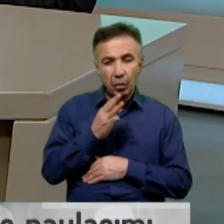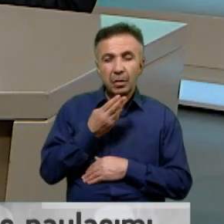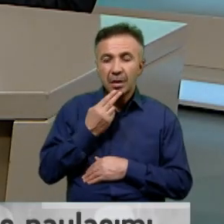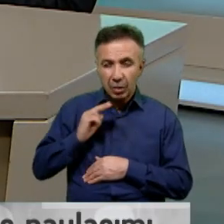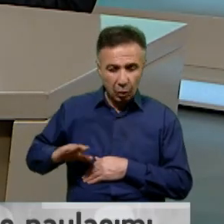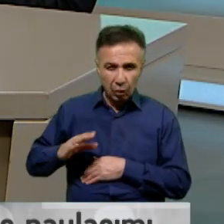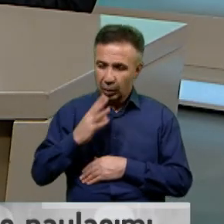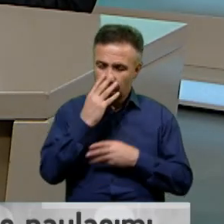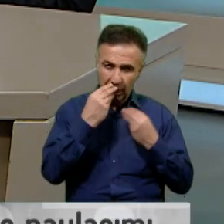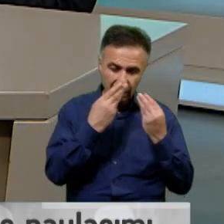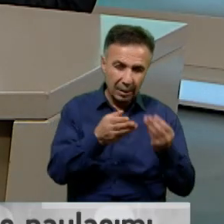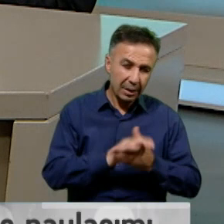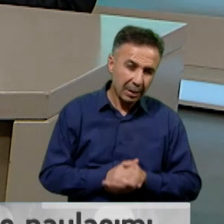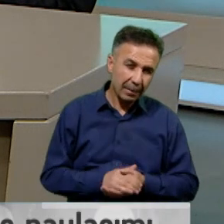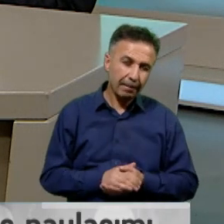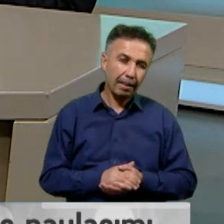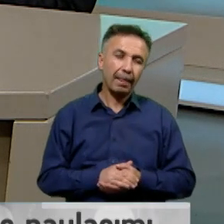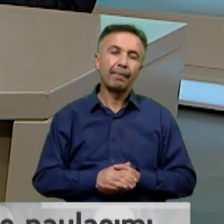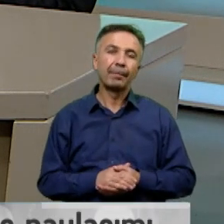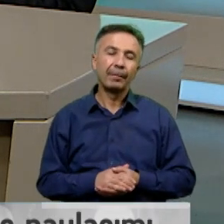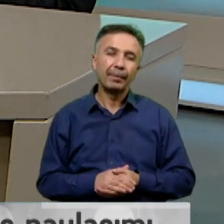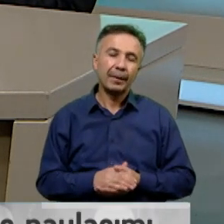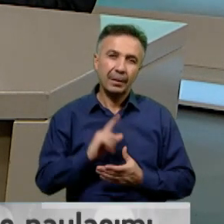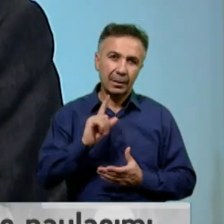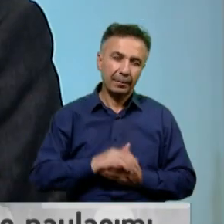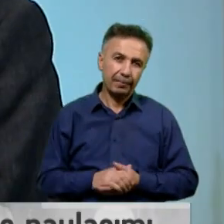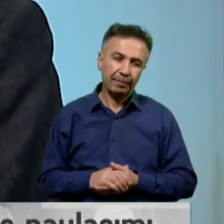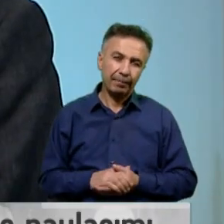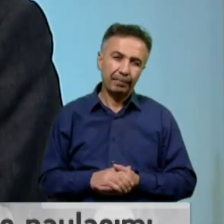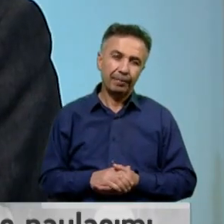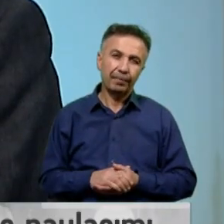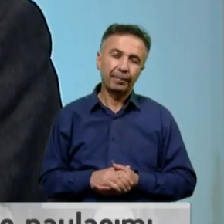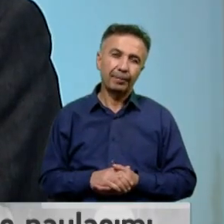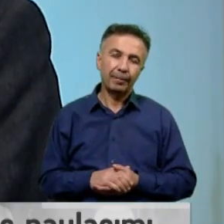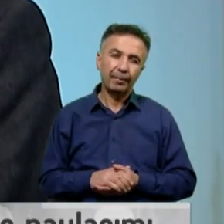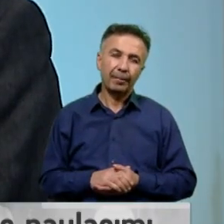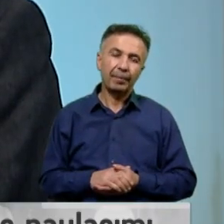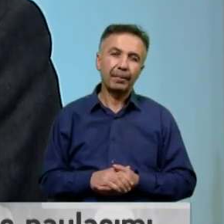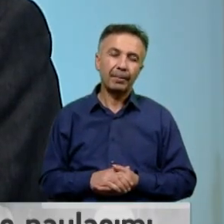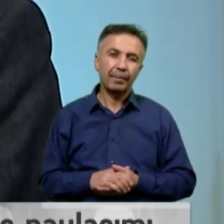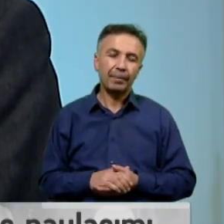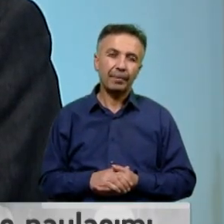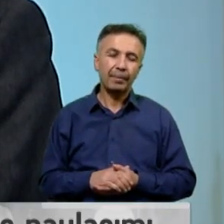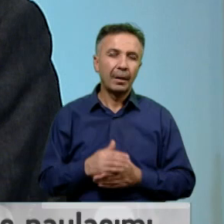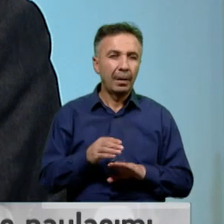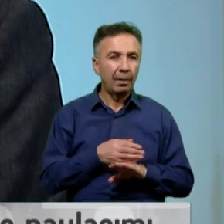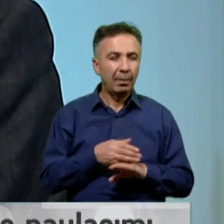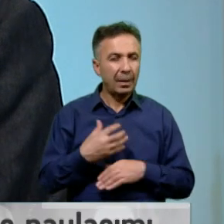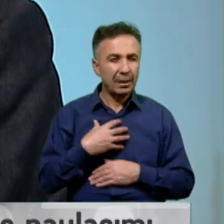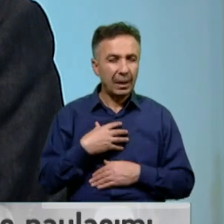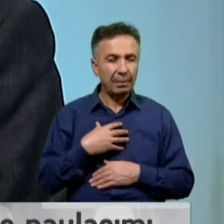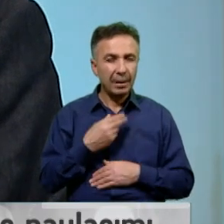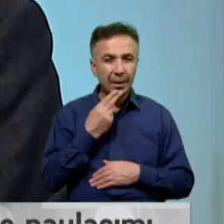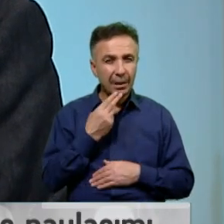Hibe edecek, karşı taraf da bunu kabul edecek. Hibe ve kabul. gerçekleştiğinde malın sahibi kızlar